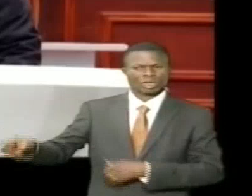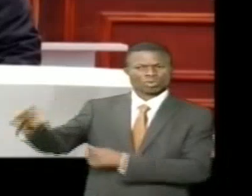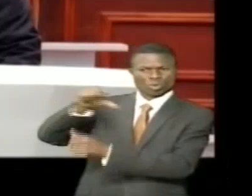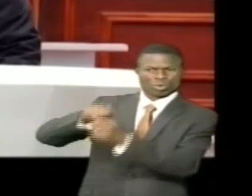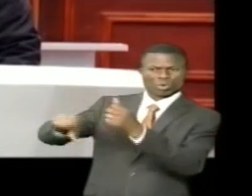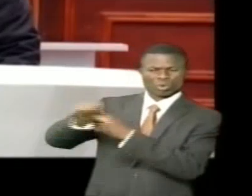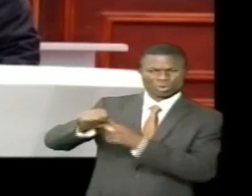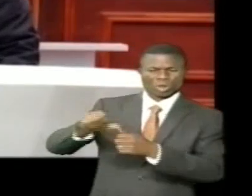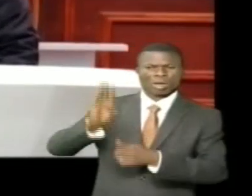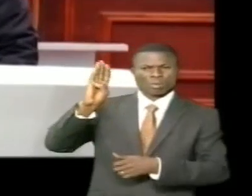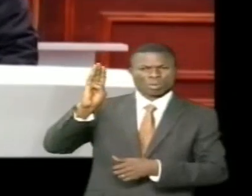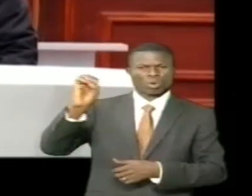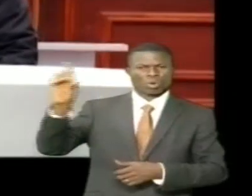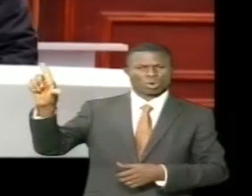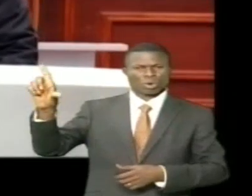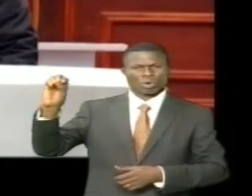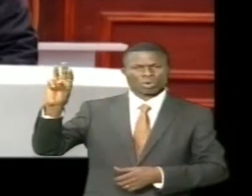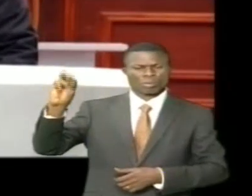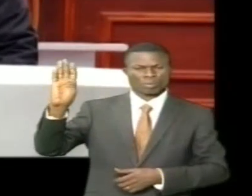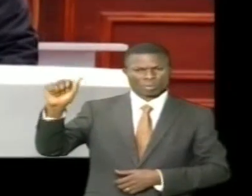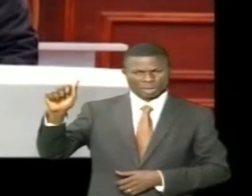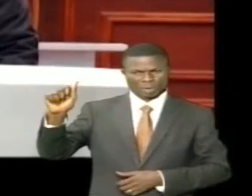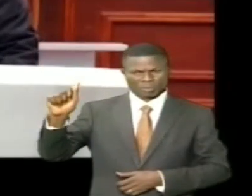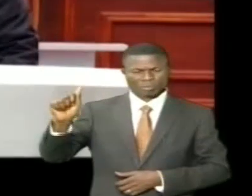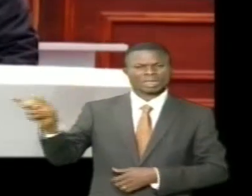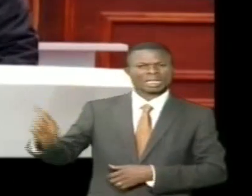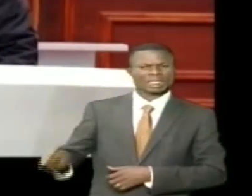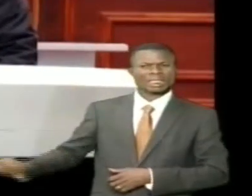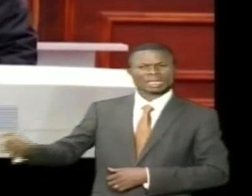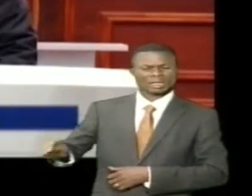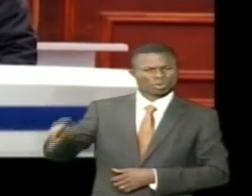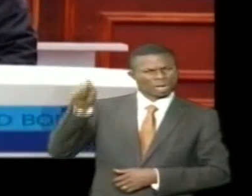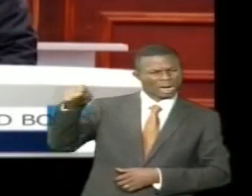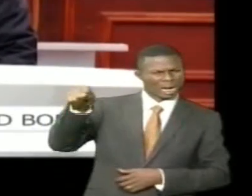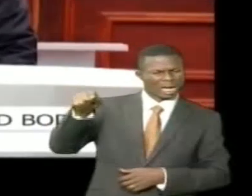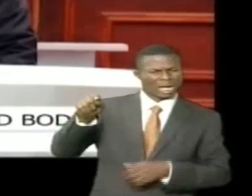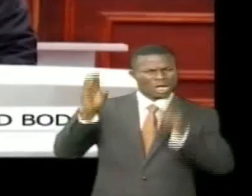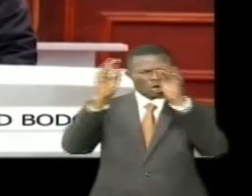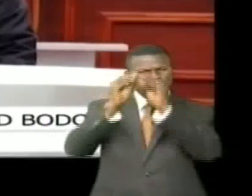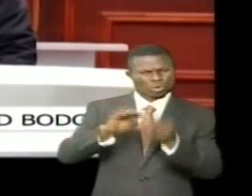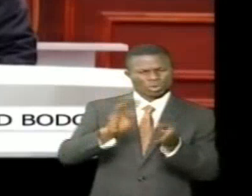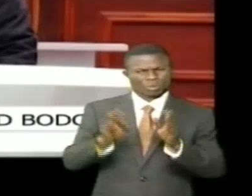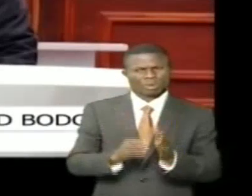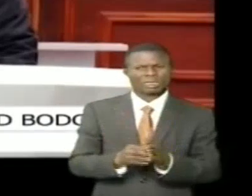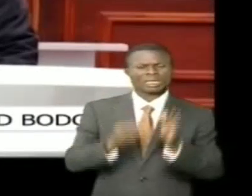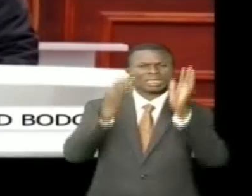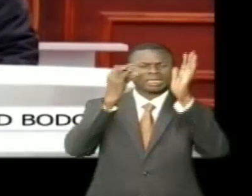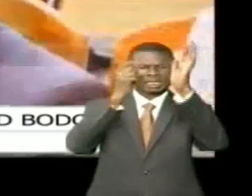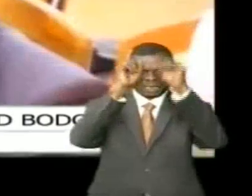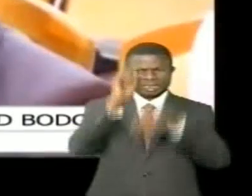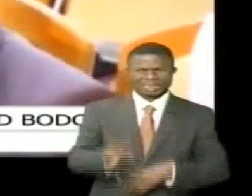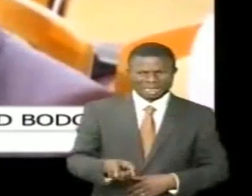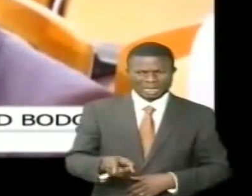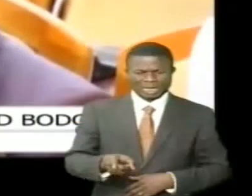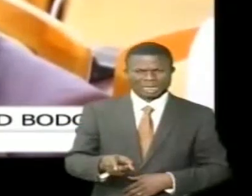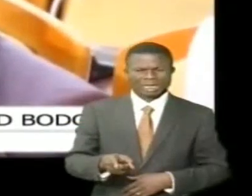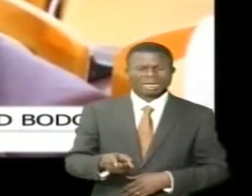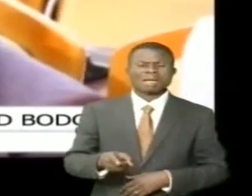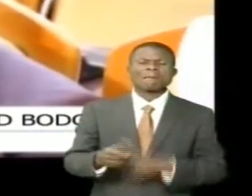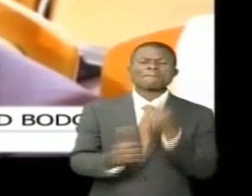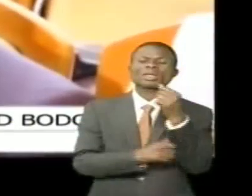Bolomba, territoire d'environnement sans eau ni électricité,